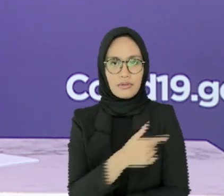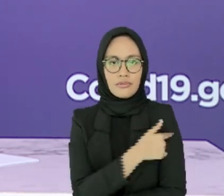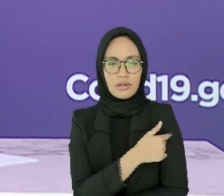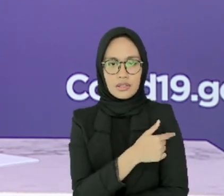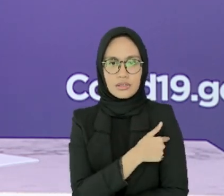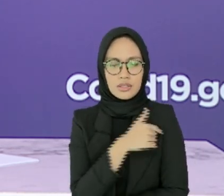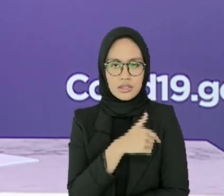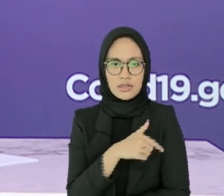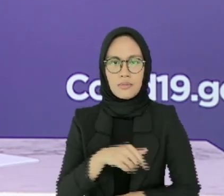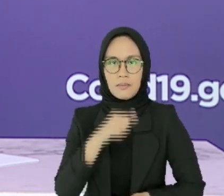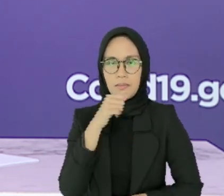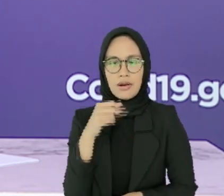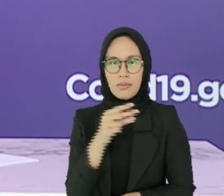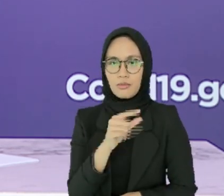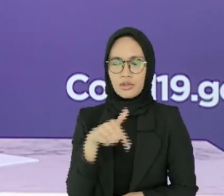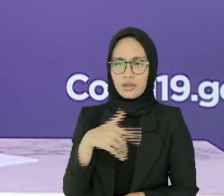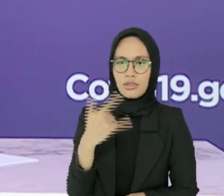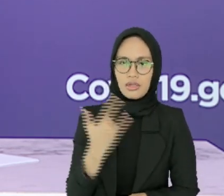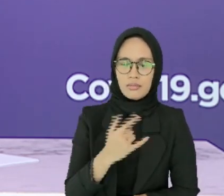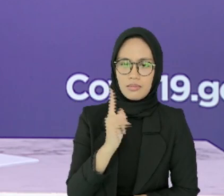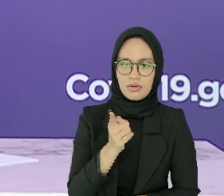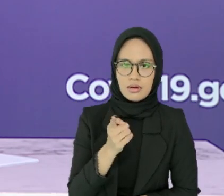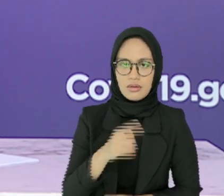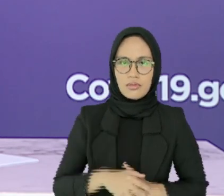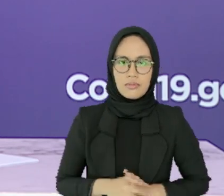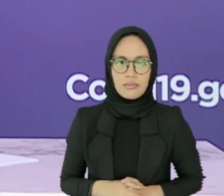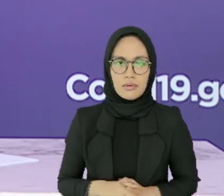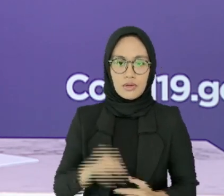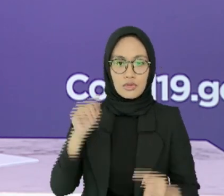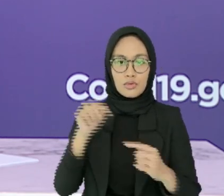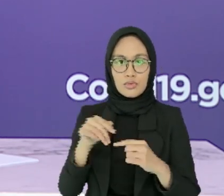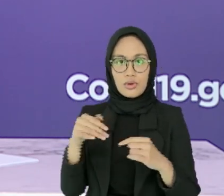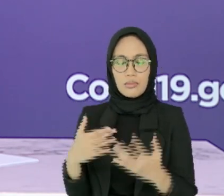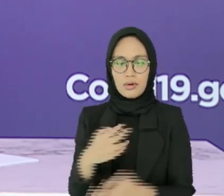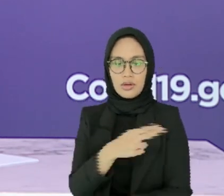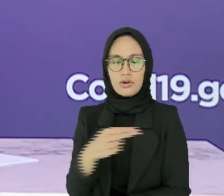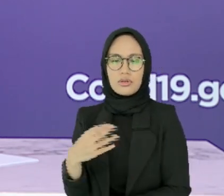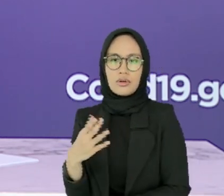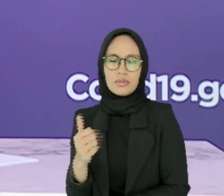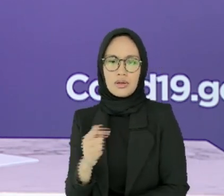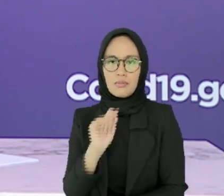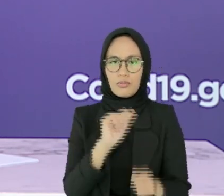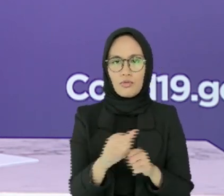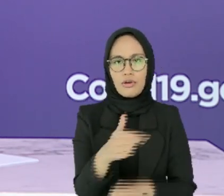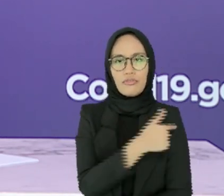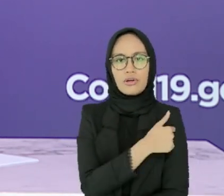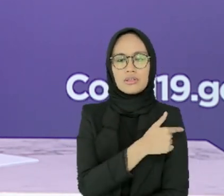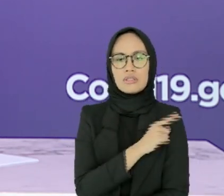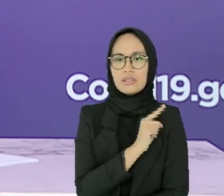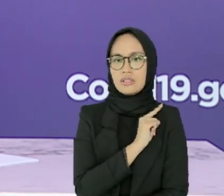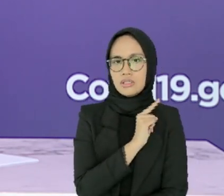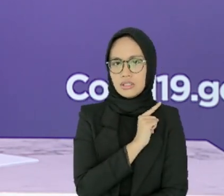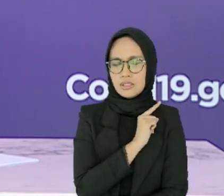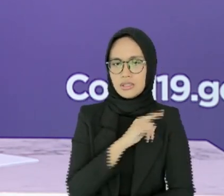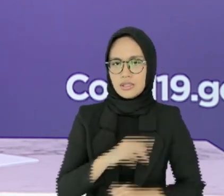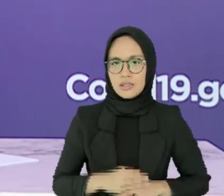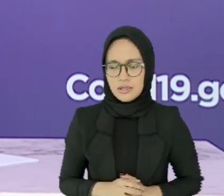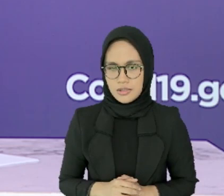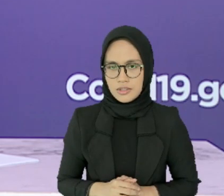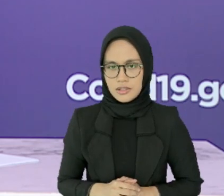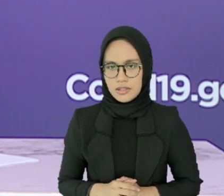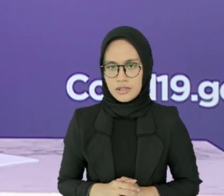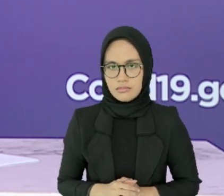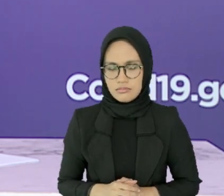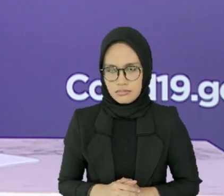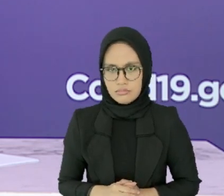dan usaha untuk mengembangkan vaksin secara mandiri merupakan bentuk upaya pemerintah untuk meningkatkan aksesibilitas